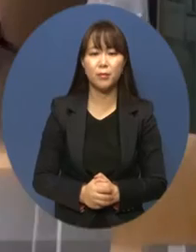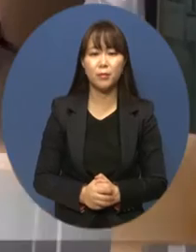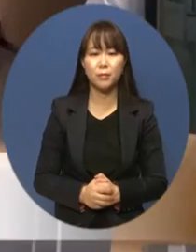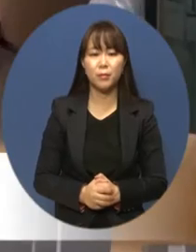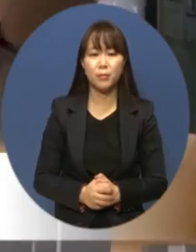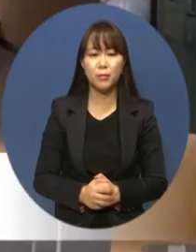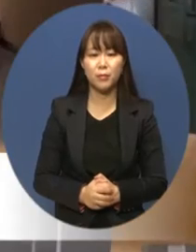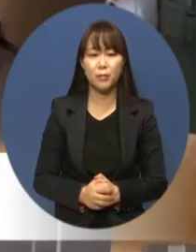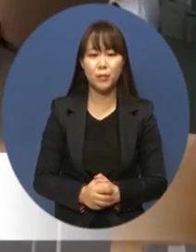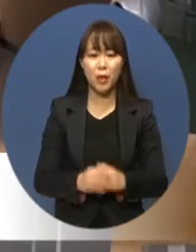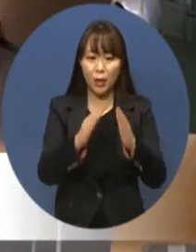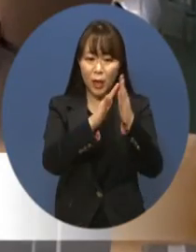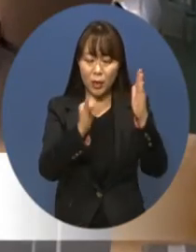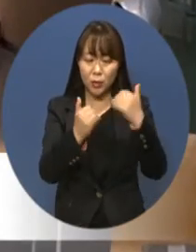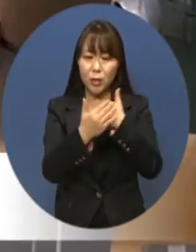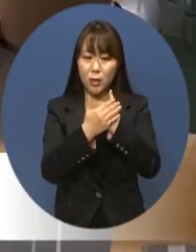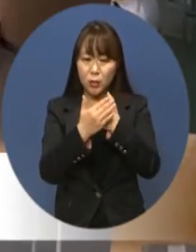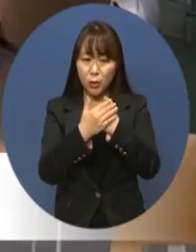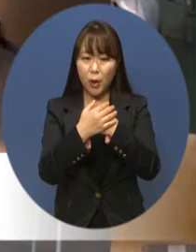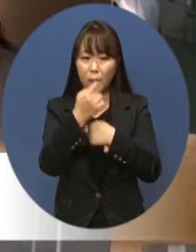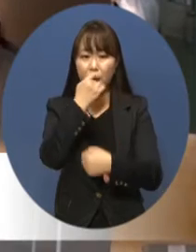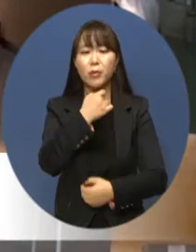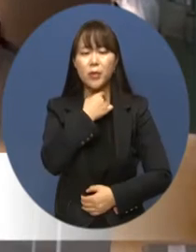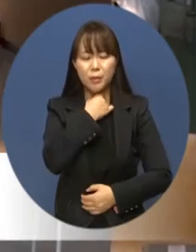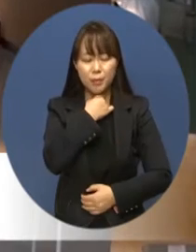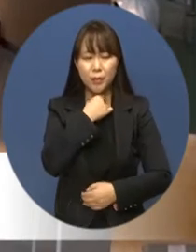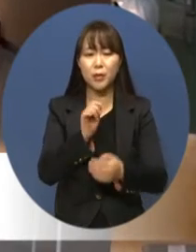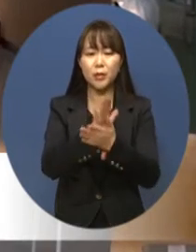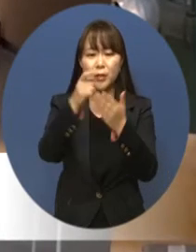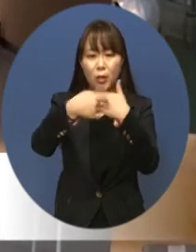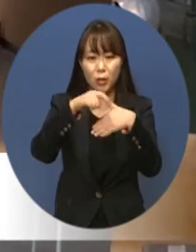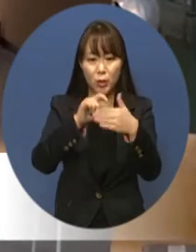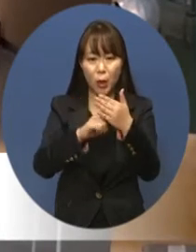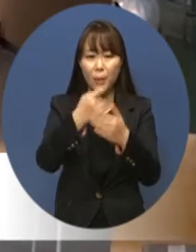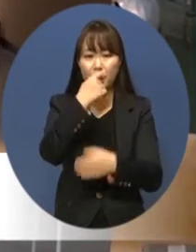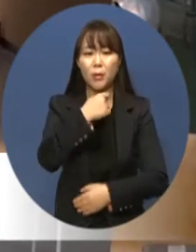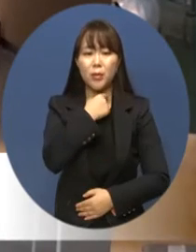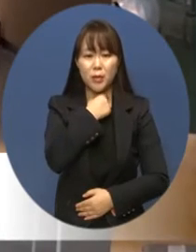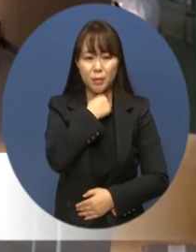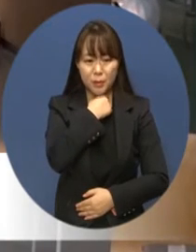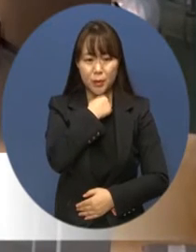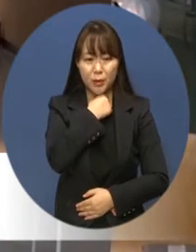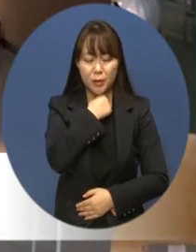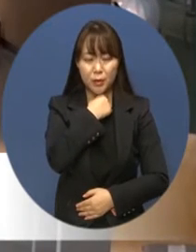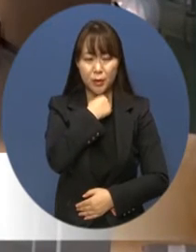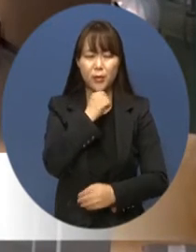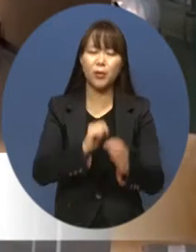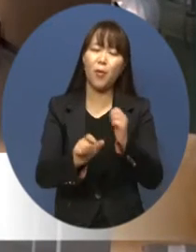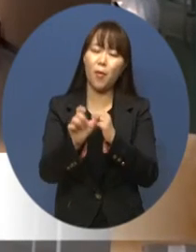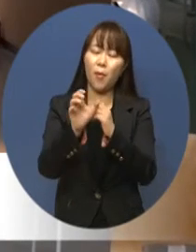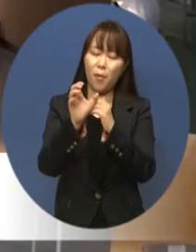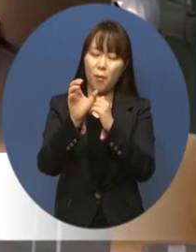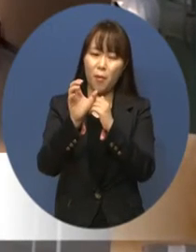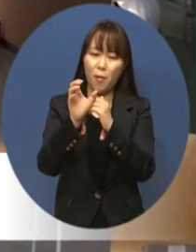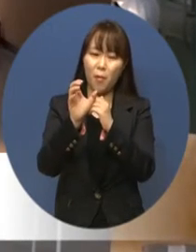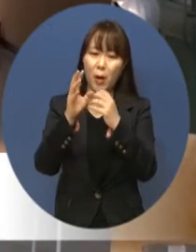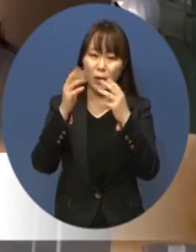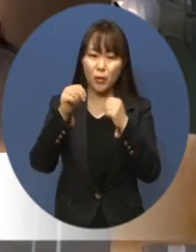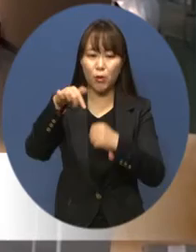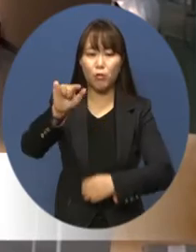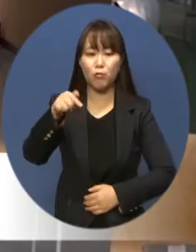아 가족들의 해지지 와아 빼고 싶은 열정과 배우고 싶어요 이게 더 이뻐서